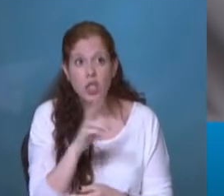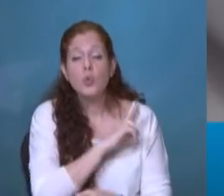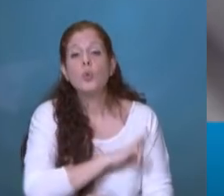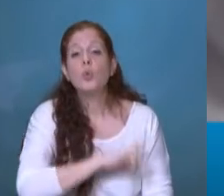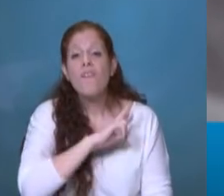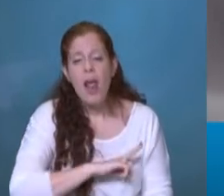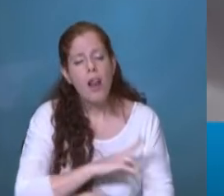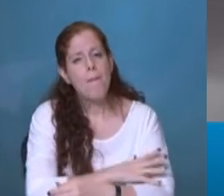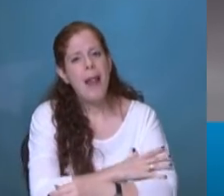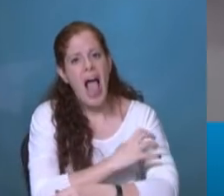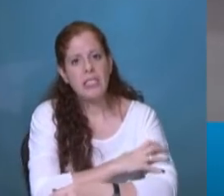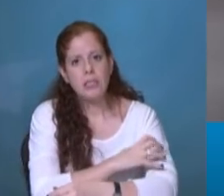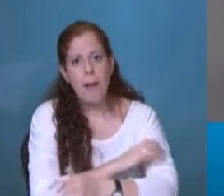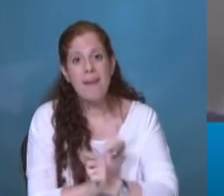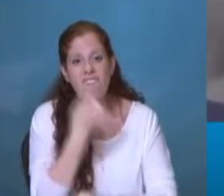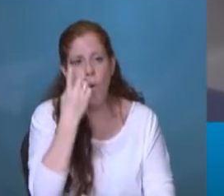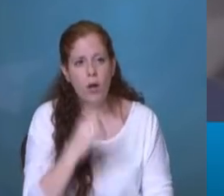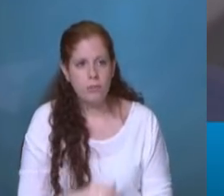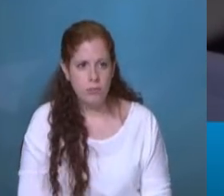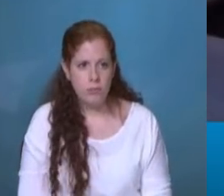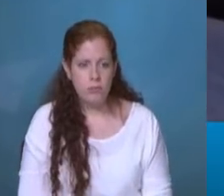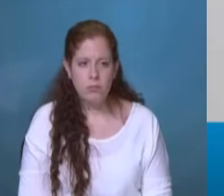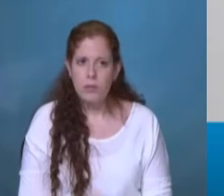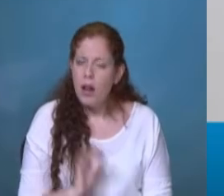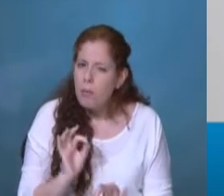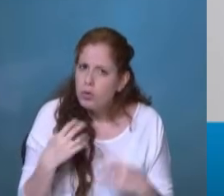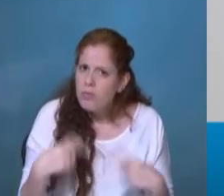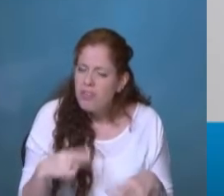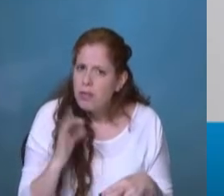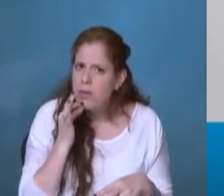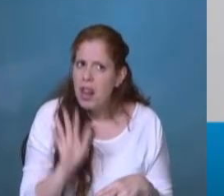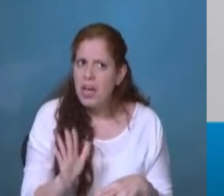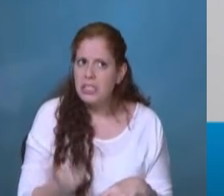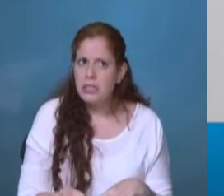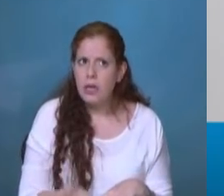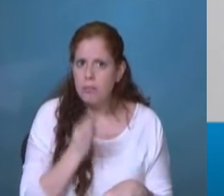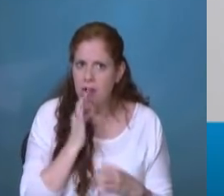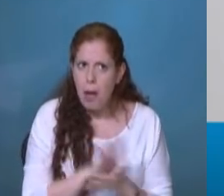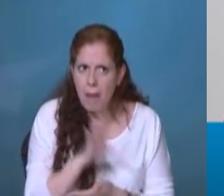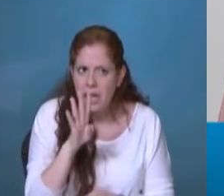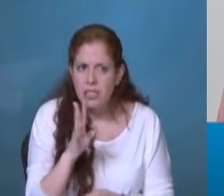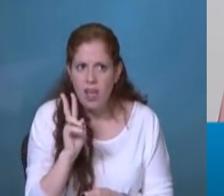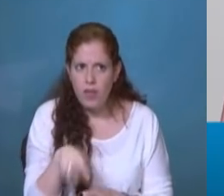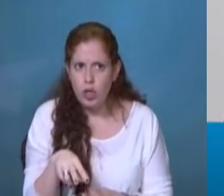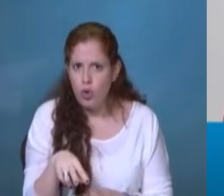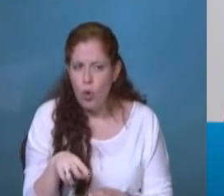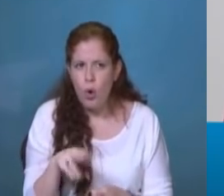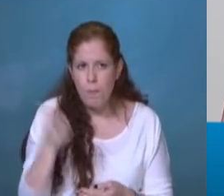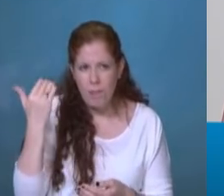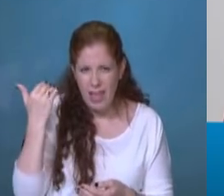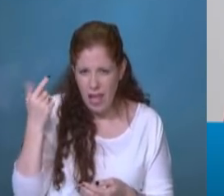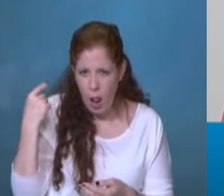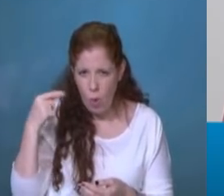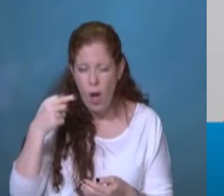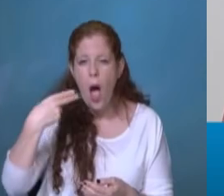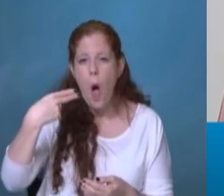גבוה. היה לי ממש מפחיד שזה בגיל כזה, שזה גיל 14, ויש לו, היה לו האולטר